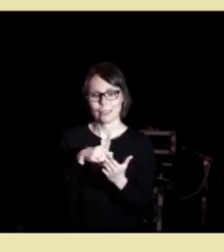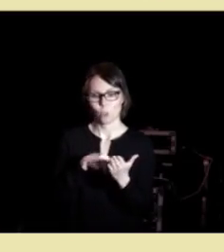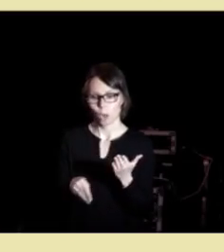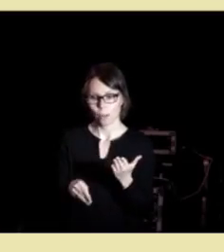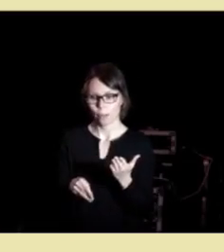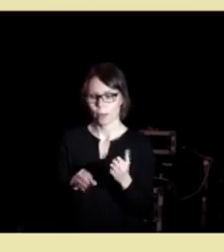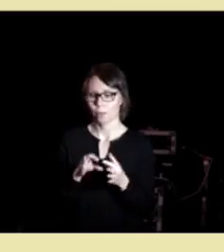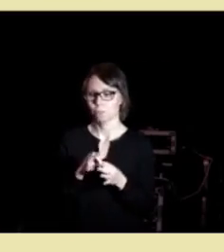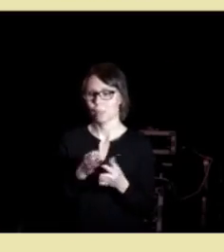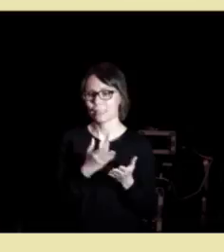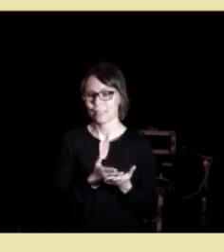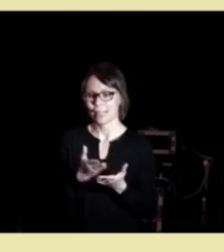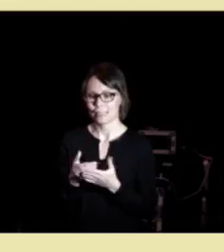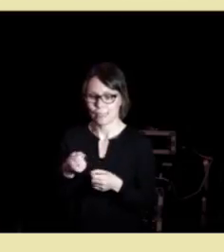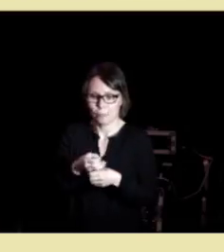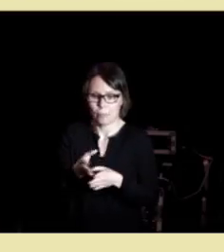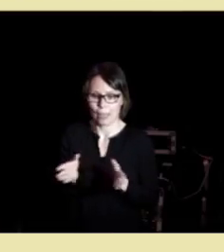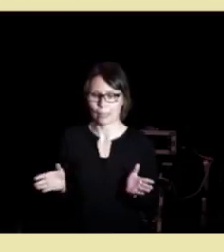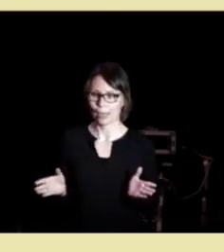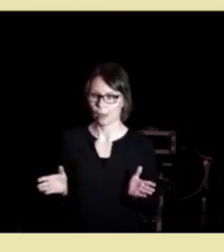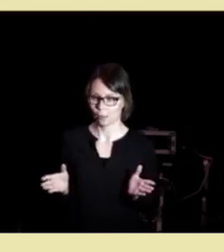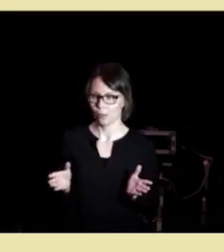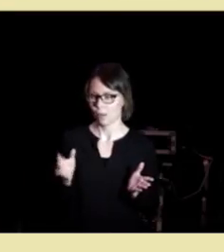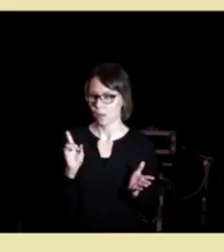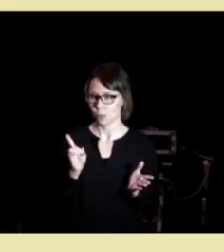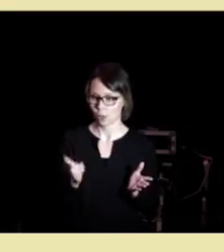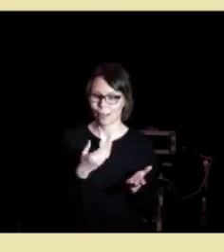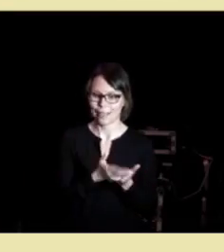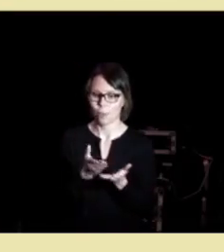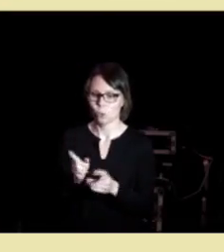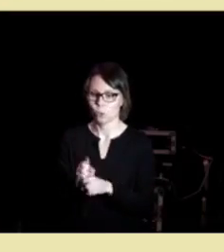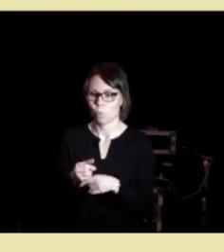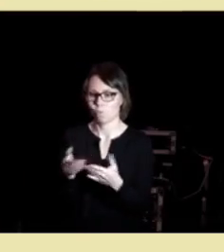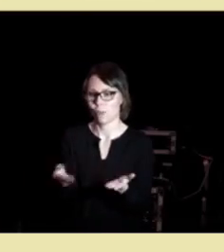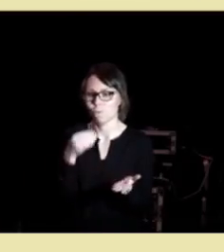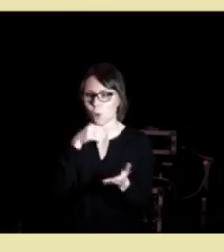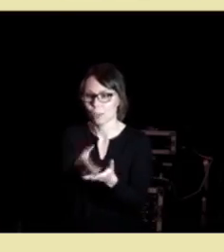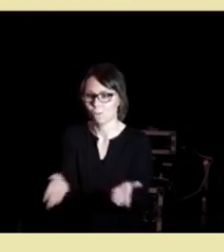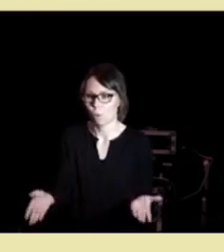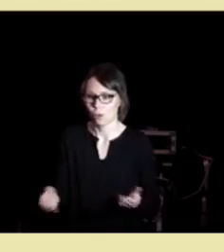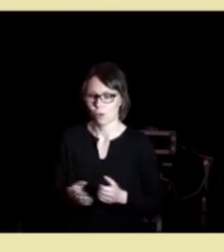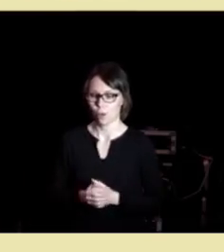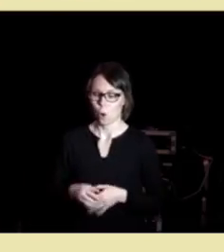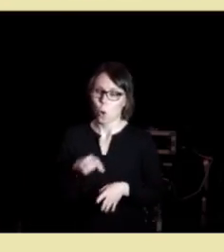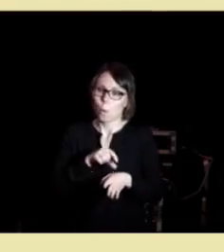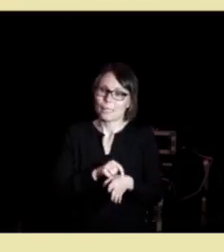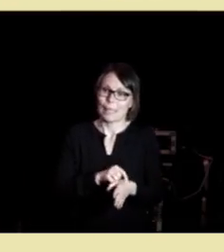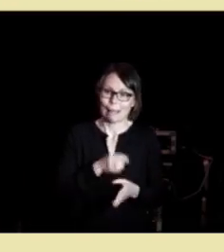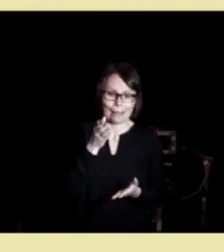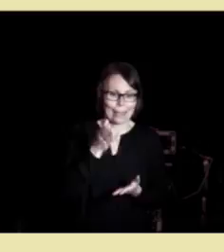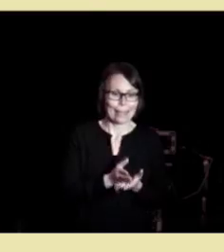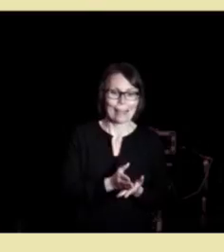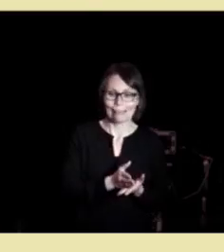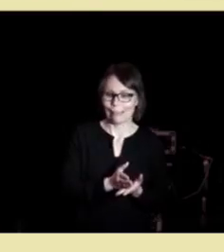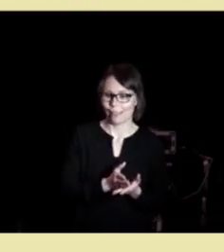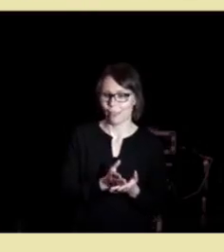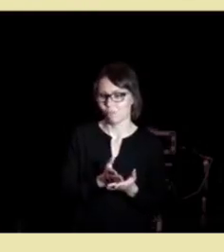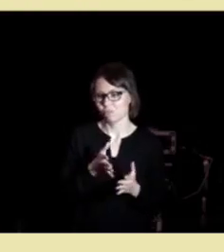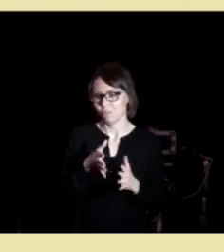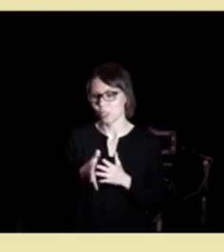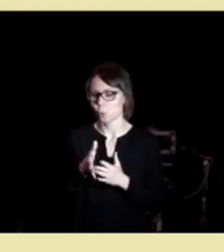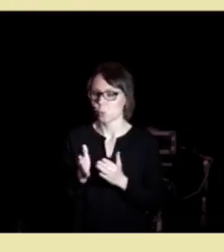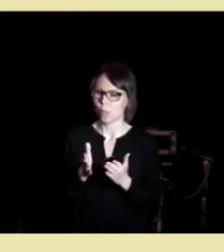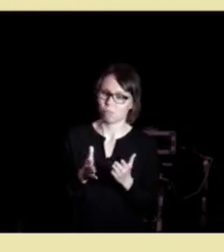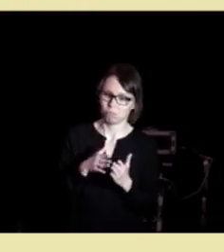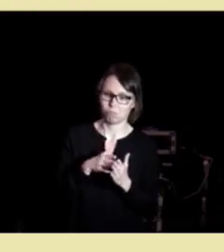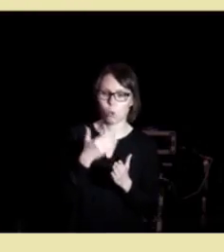på tjenestespektret, altså det tilbudet som befolkningen får, og på pasientrettigheter, så skårer vi gjennomgående veldig